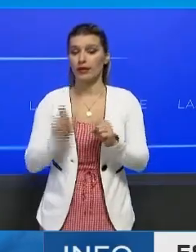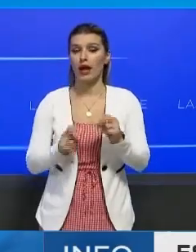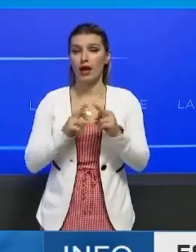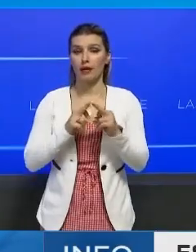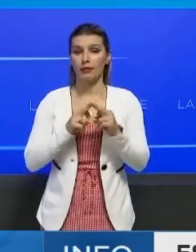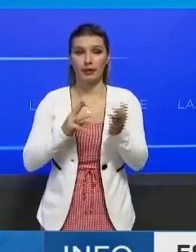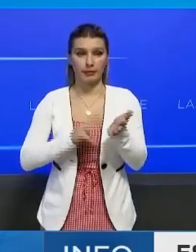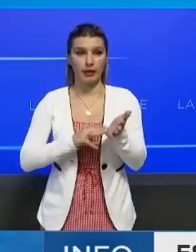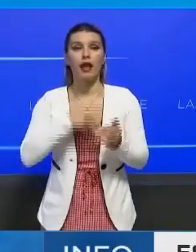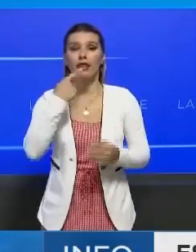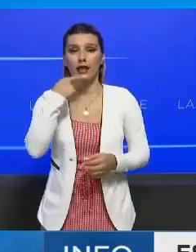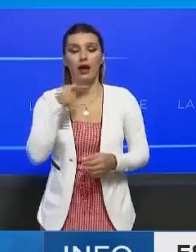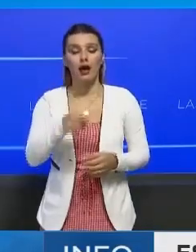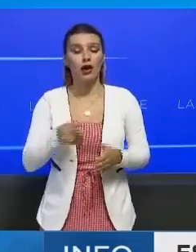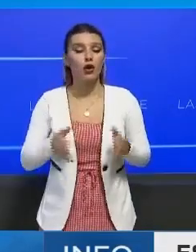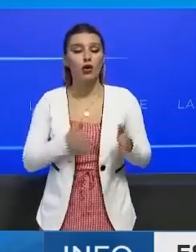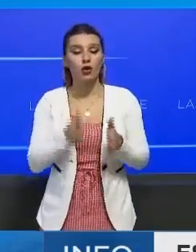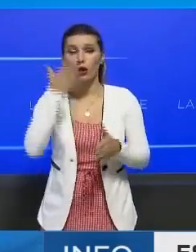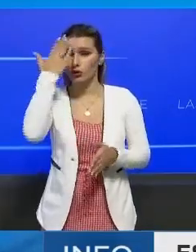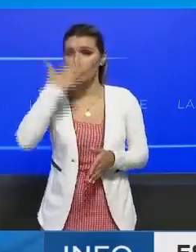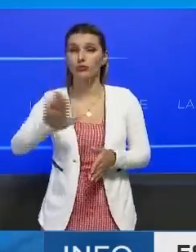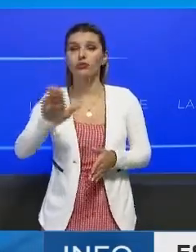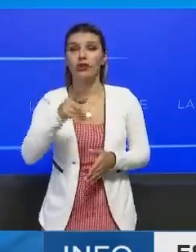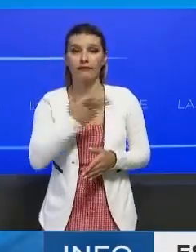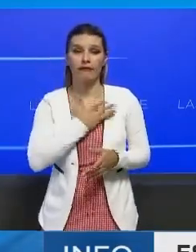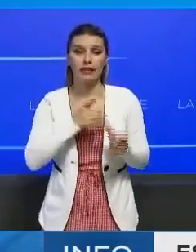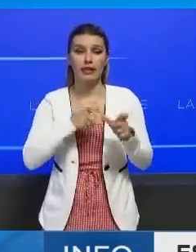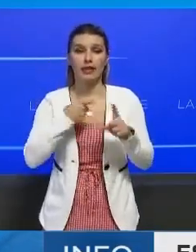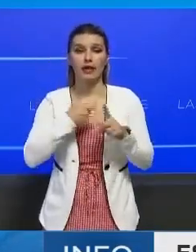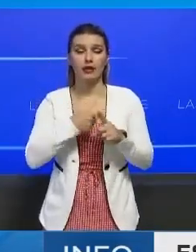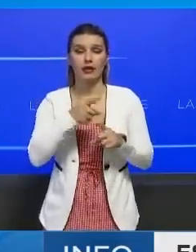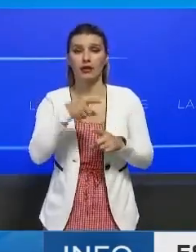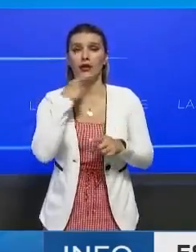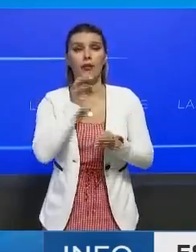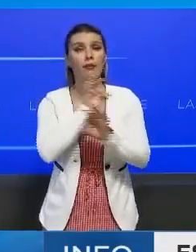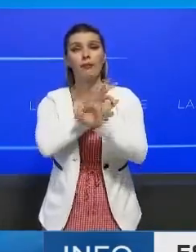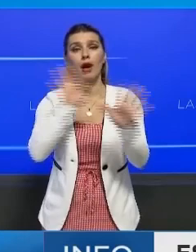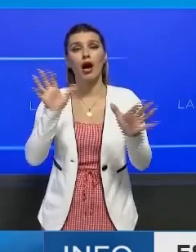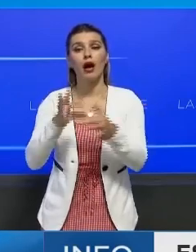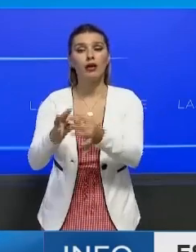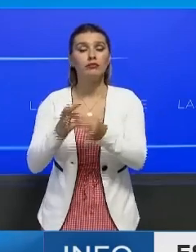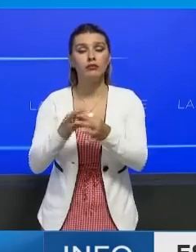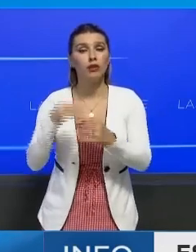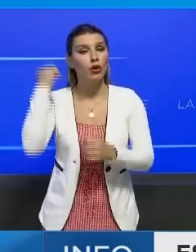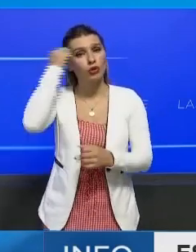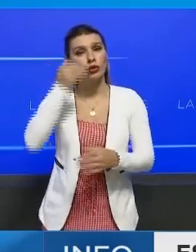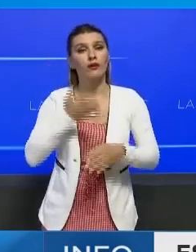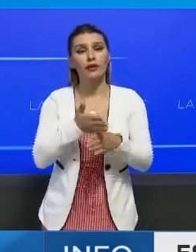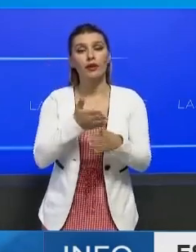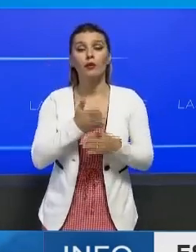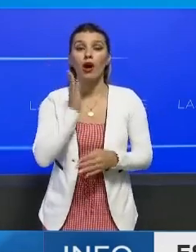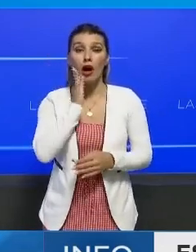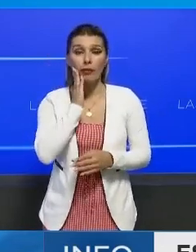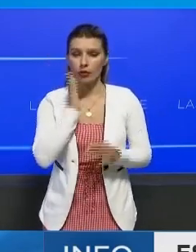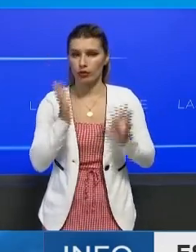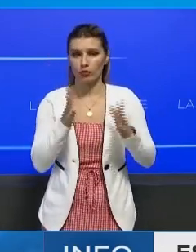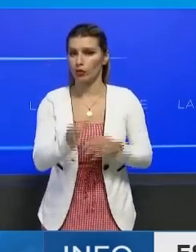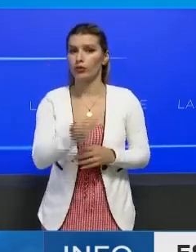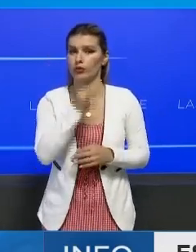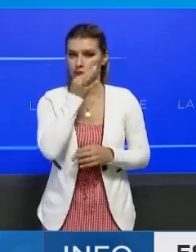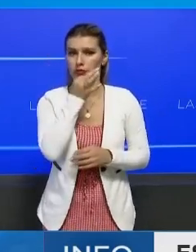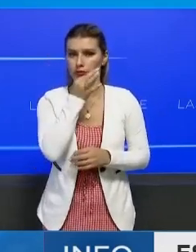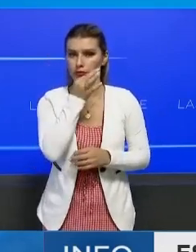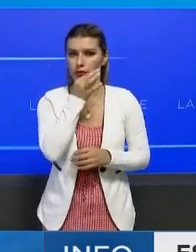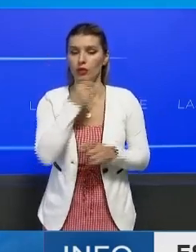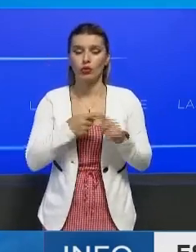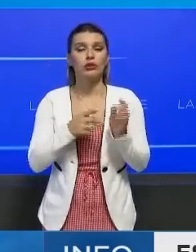se rruga e suksesit për FSK-n është e pa mundur pa aliatët e Kosovës si që janë shtetet e bashkuarat